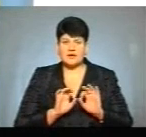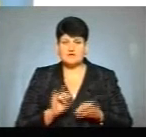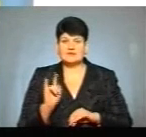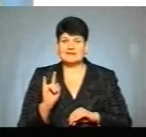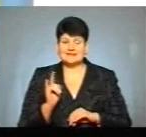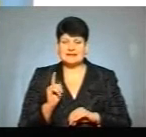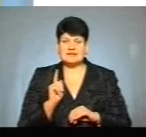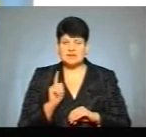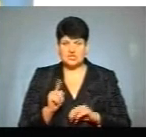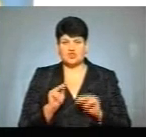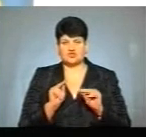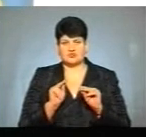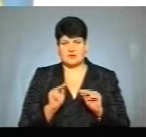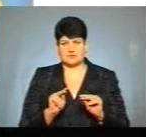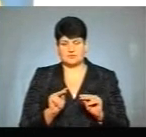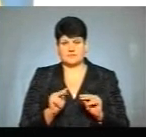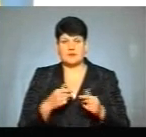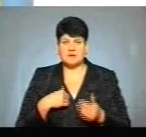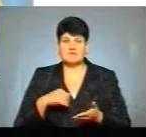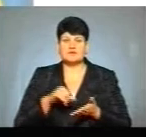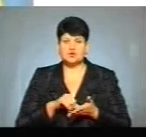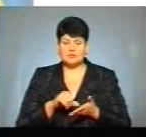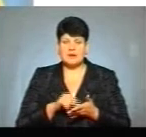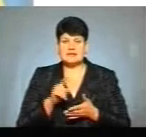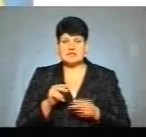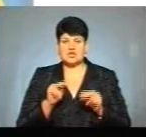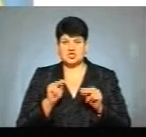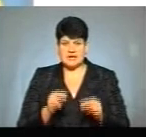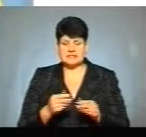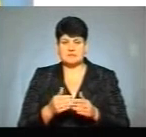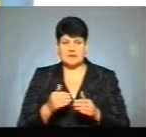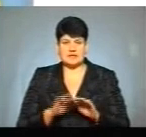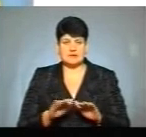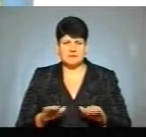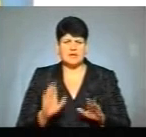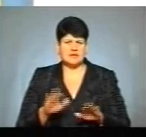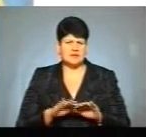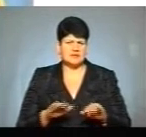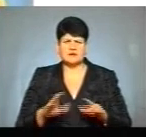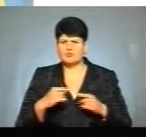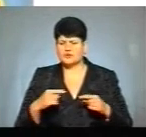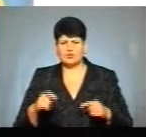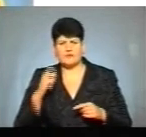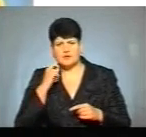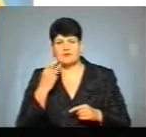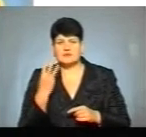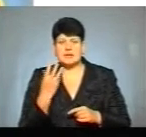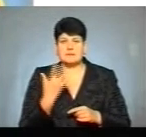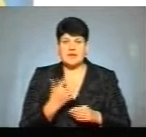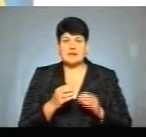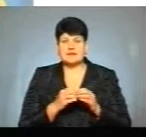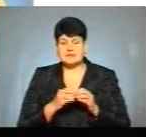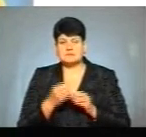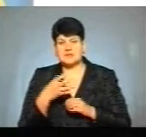дитині тільки чесно. Ми виступаємо за чесність перед дітьми, і діти будь-якого віку, в 3, в 5, в 10 і в 15